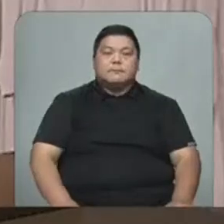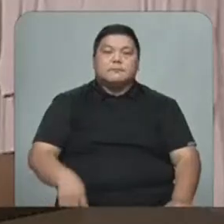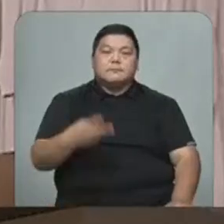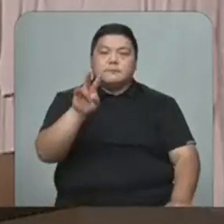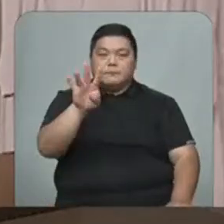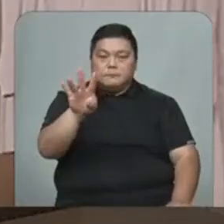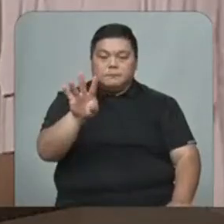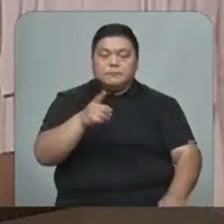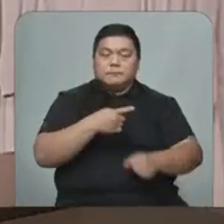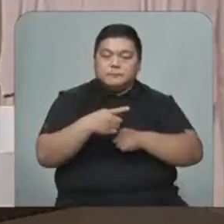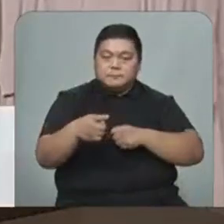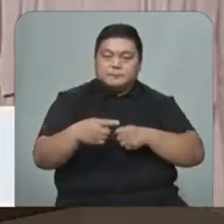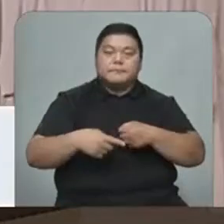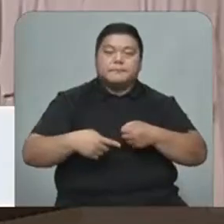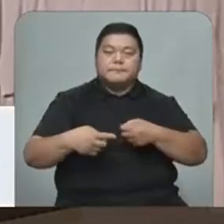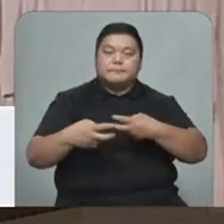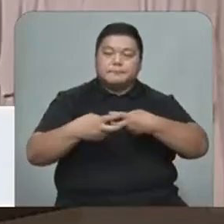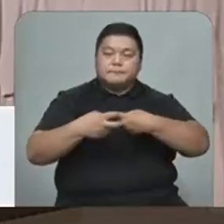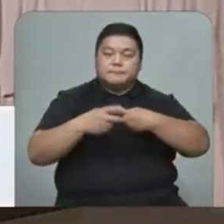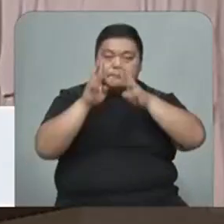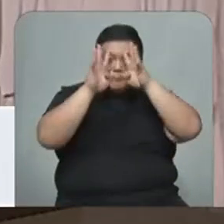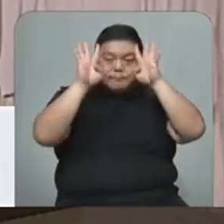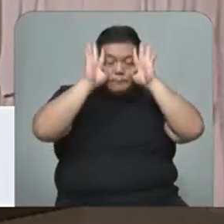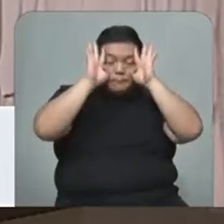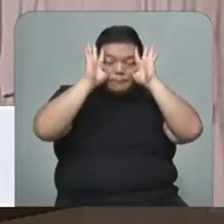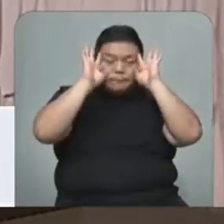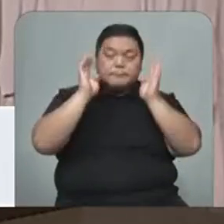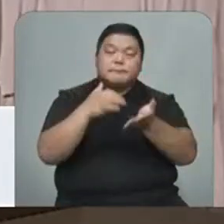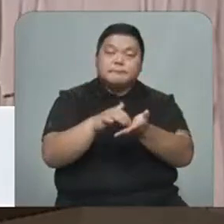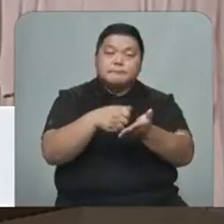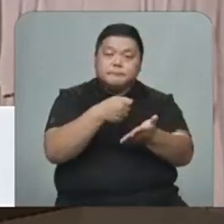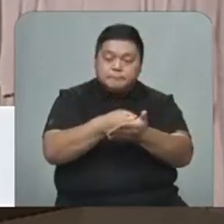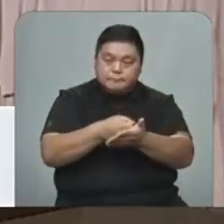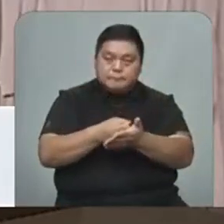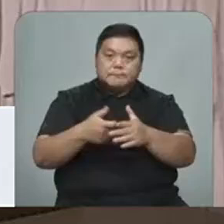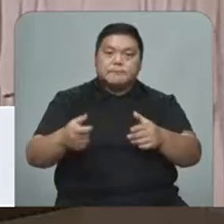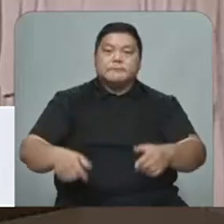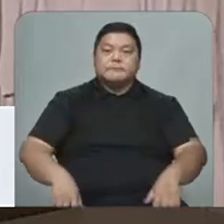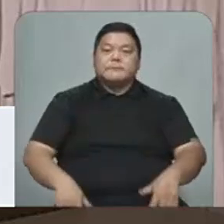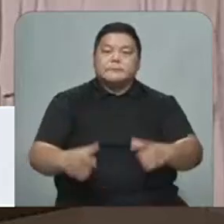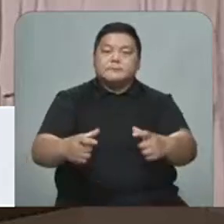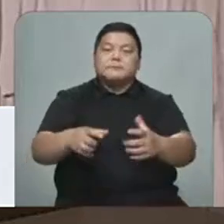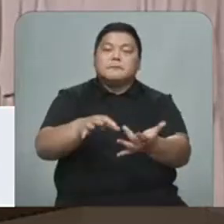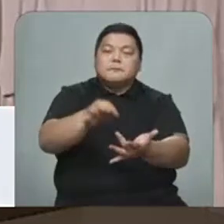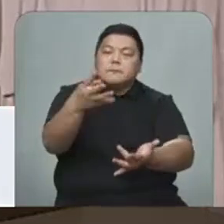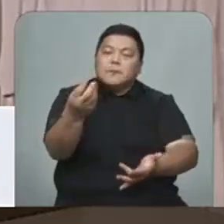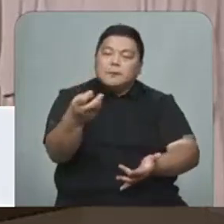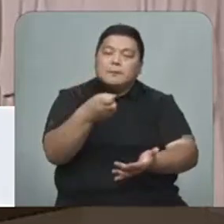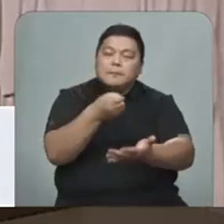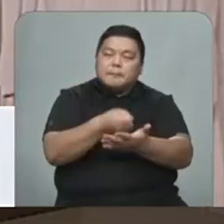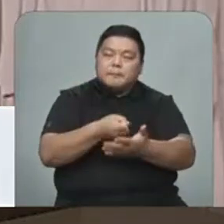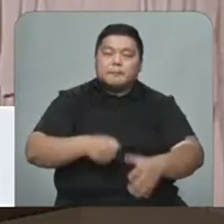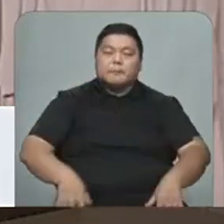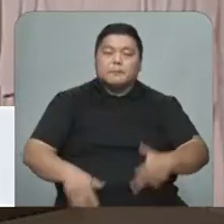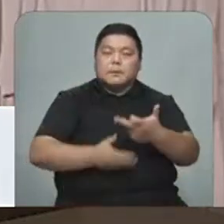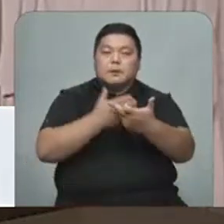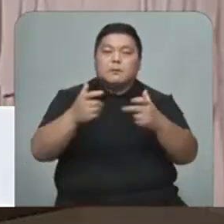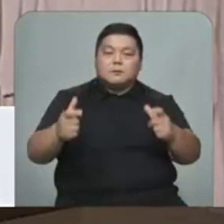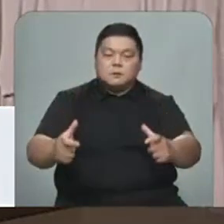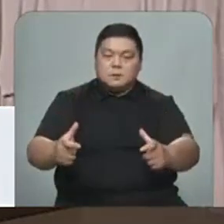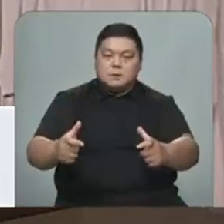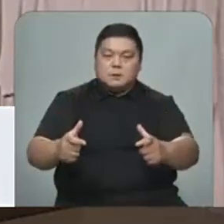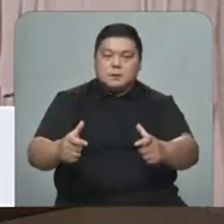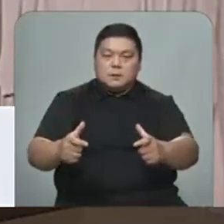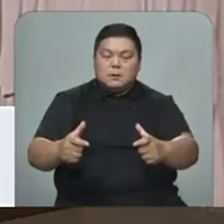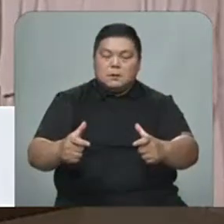2025학년도 의과대학 증원이 확정되면서 지역인재 선발 비율도 나왔습니다 강원도의 의대 네곳의 지역인재